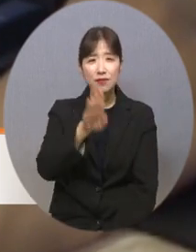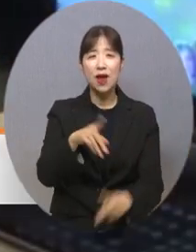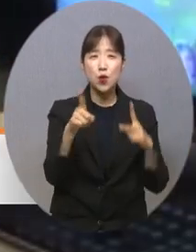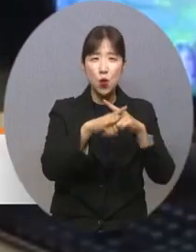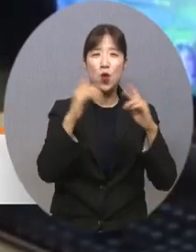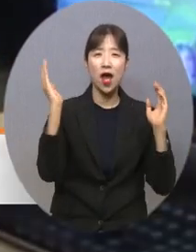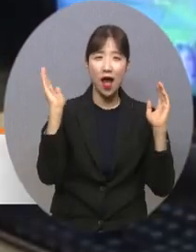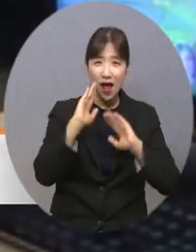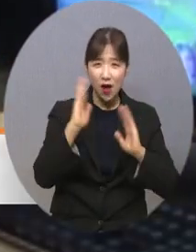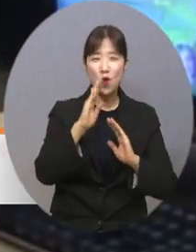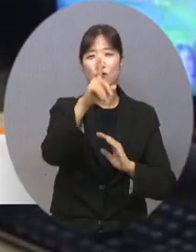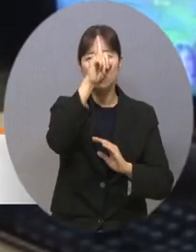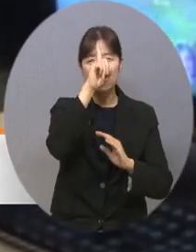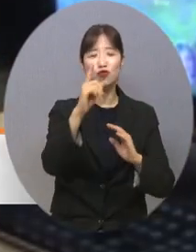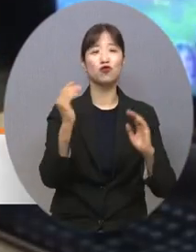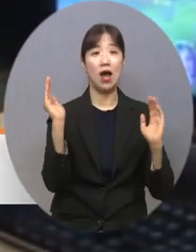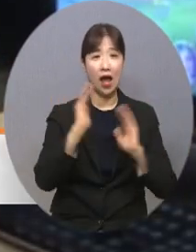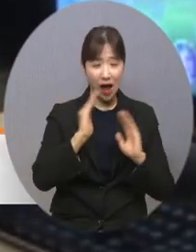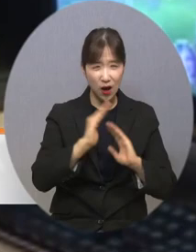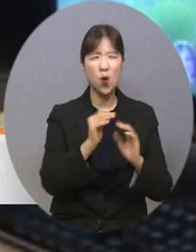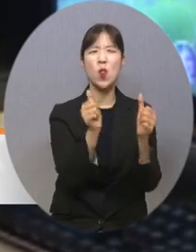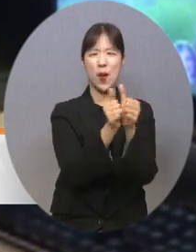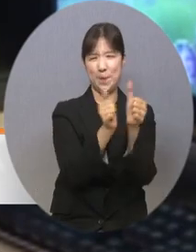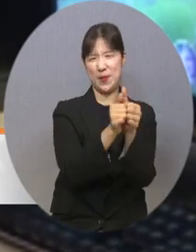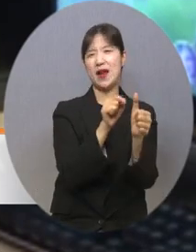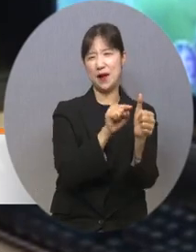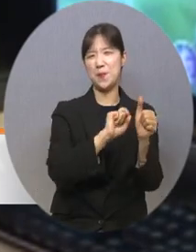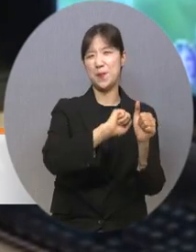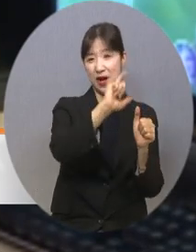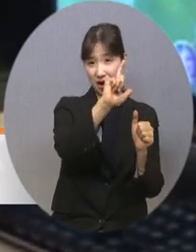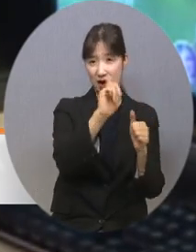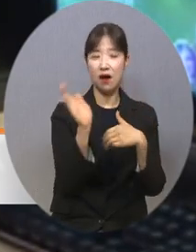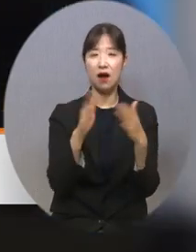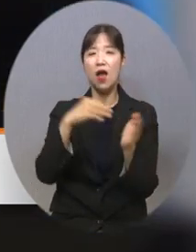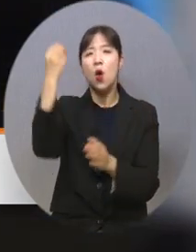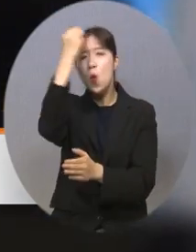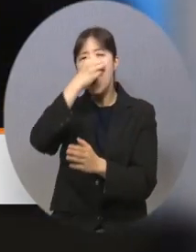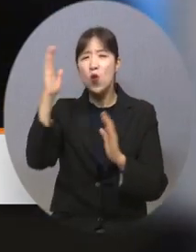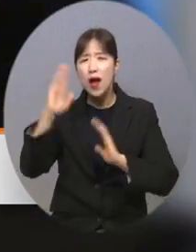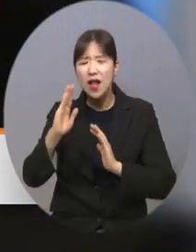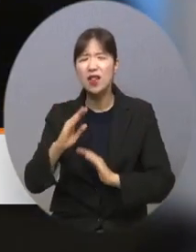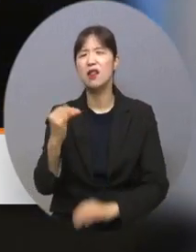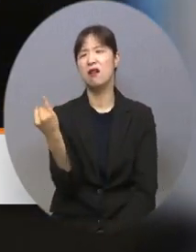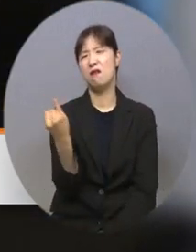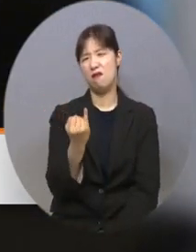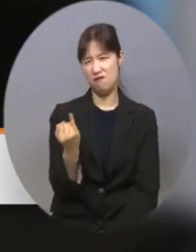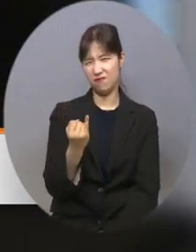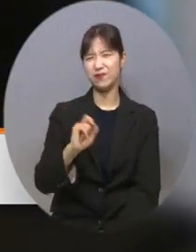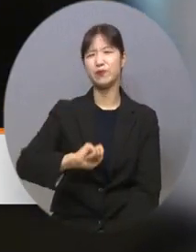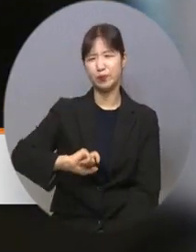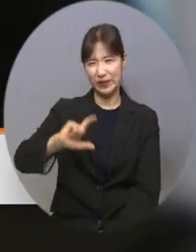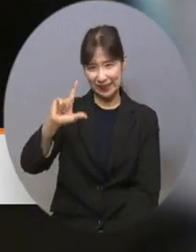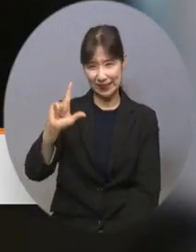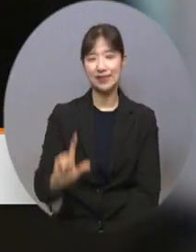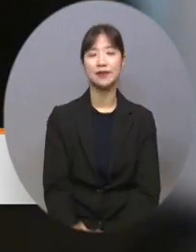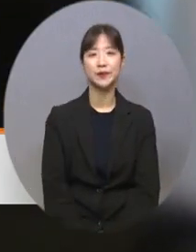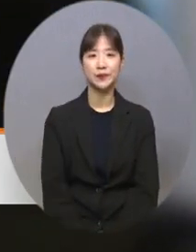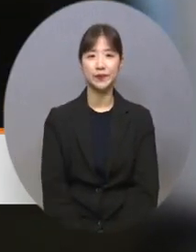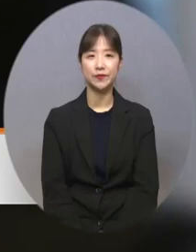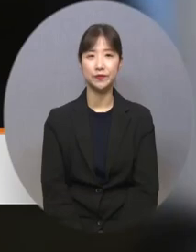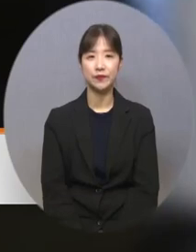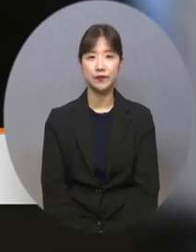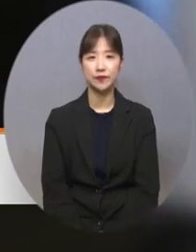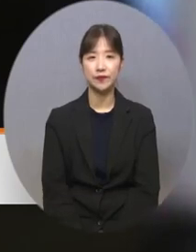초등학교, 중학교 과의존 위험군은 남자 청소년이 많지만 고등학교는 여자 청소년이 더 많은 것으로